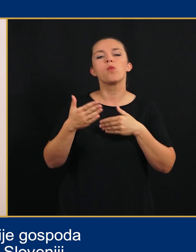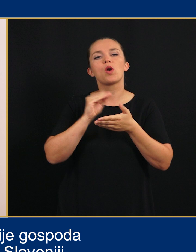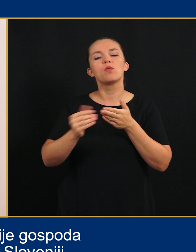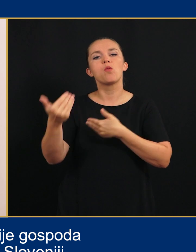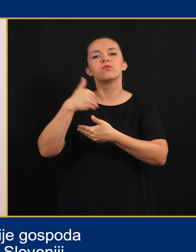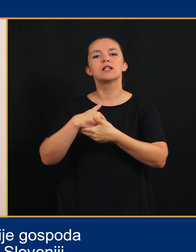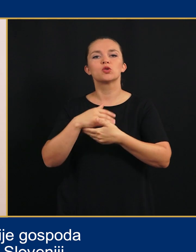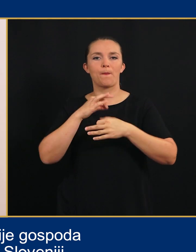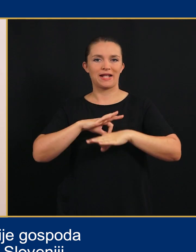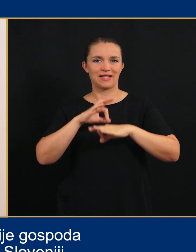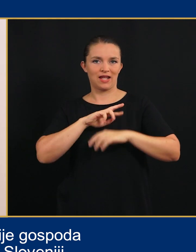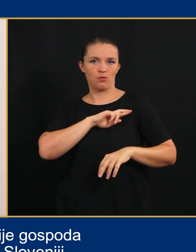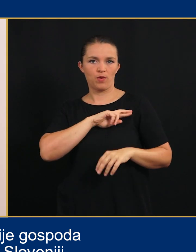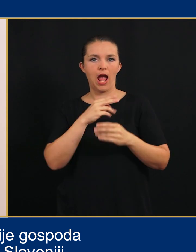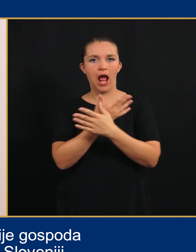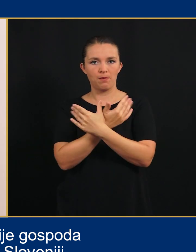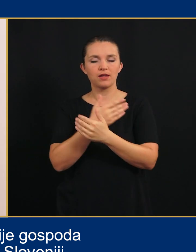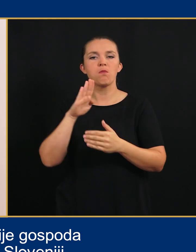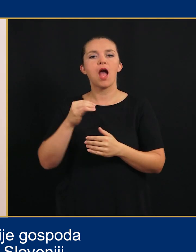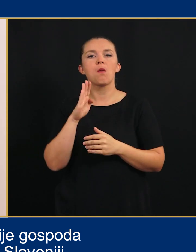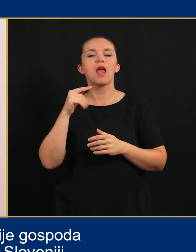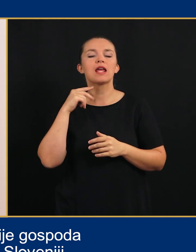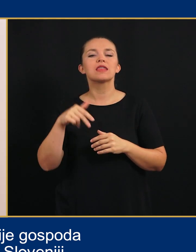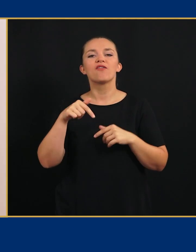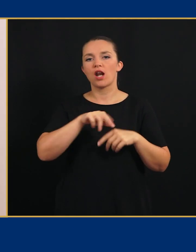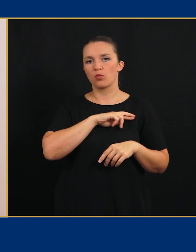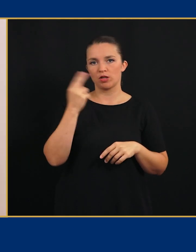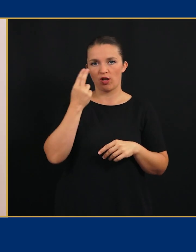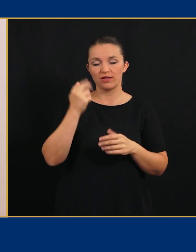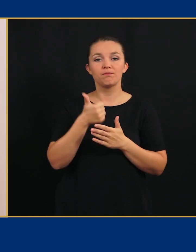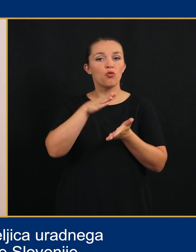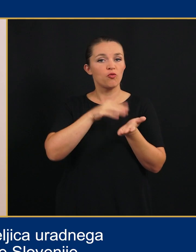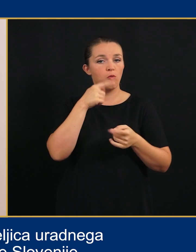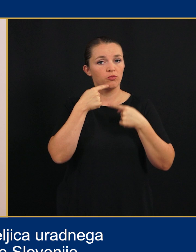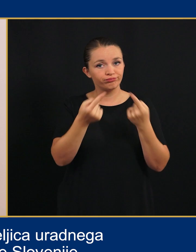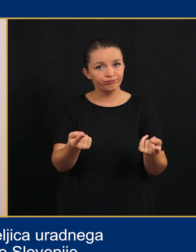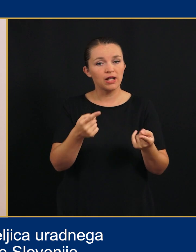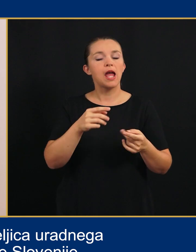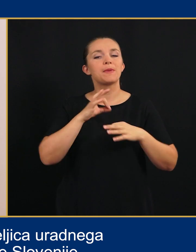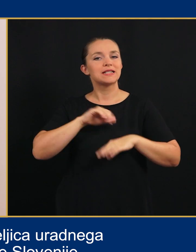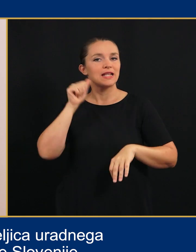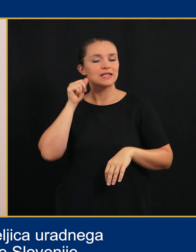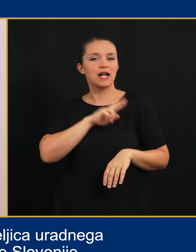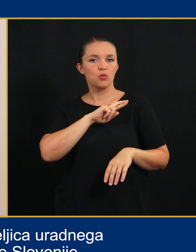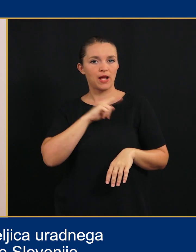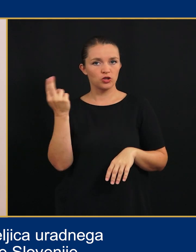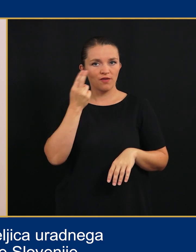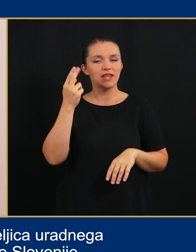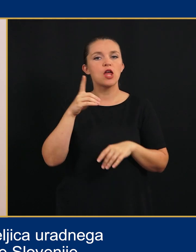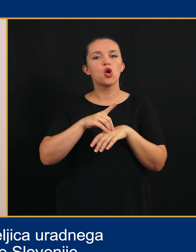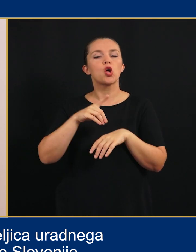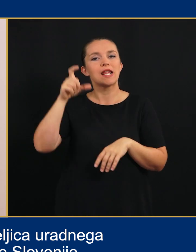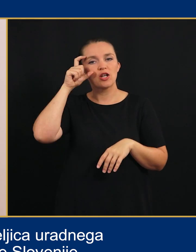Republike Albanije, gospoda Bajrama Begaja v Republiki Sloveniji. Uvodoma bo spregovorila gostiteljica uradnega